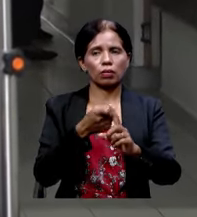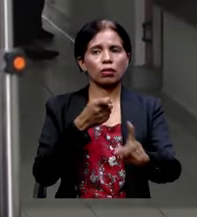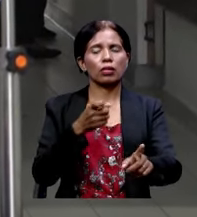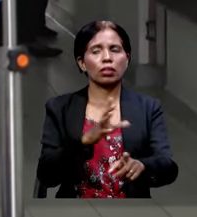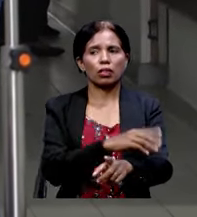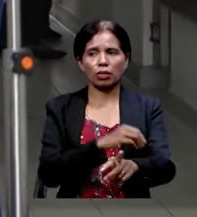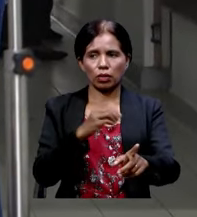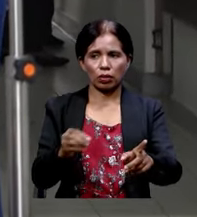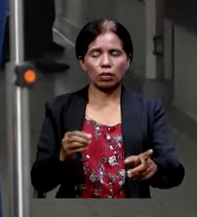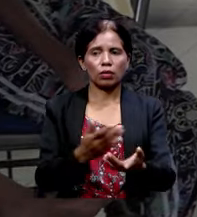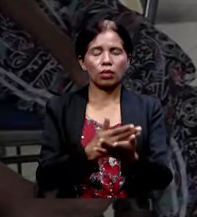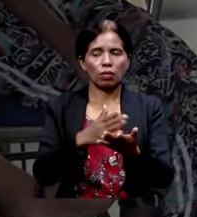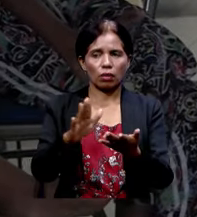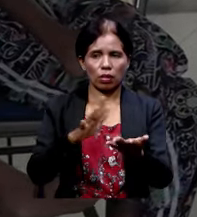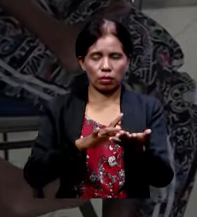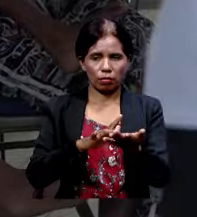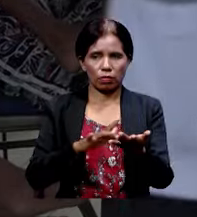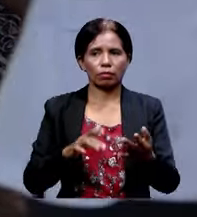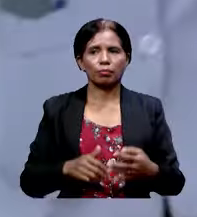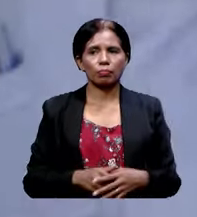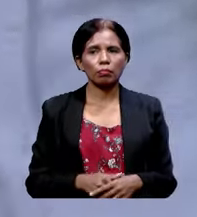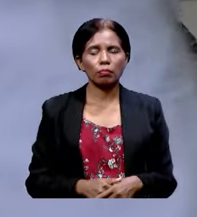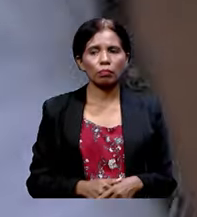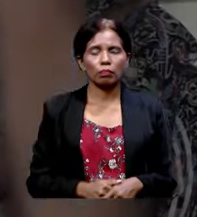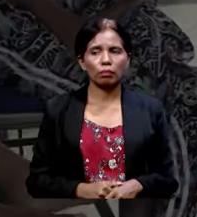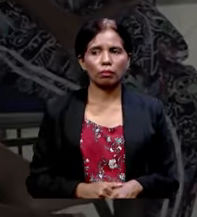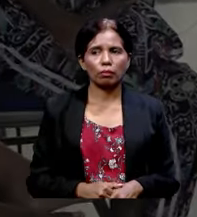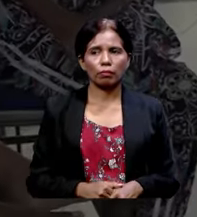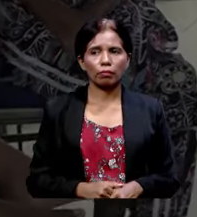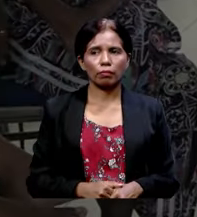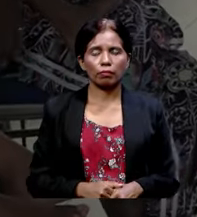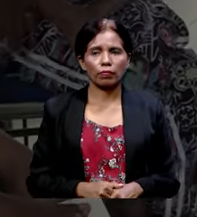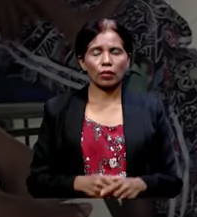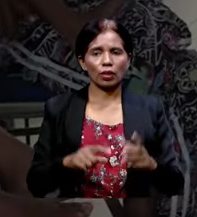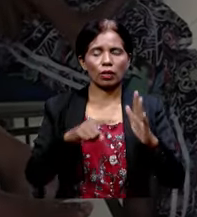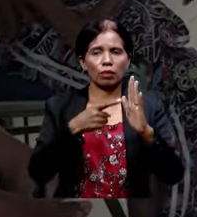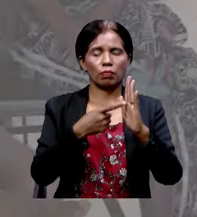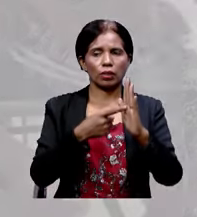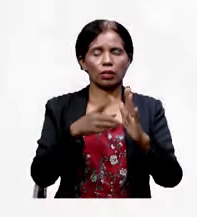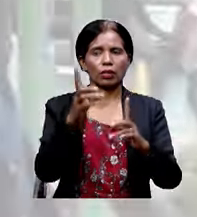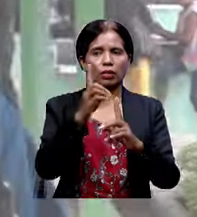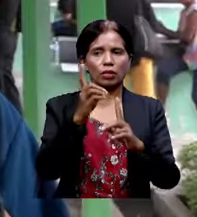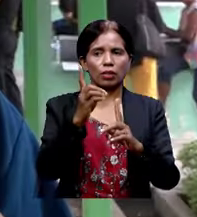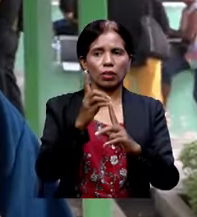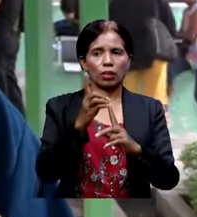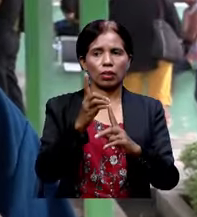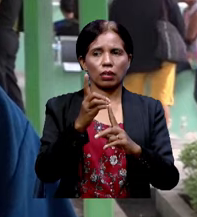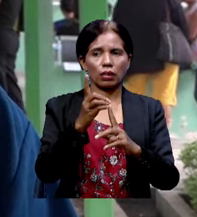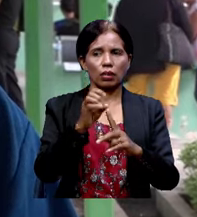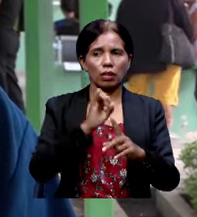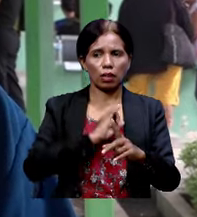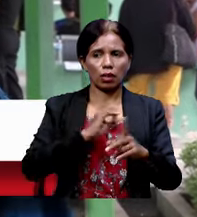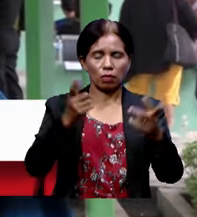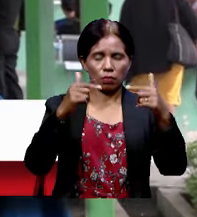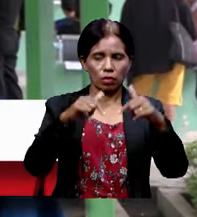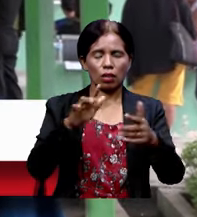saudi sira o di so sarasi kai moruk. Ne be e kumesa tanggal hira hira mane kar. Au mai ne ai